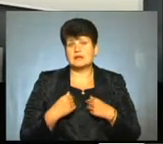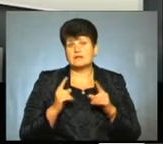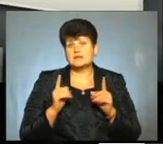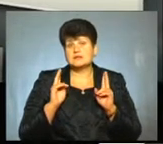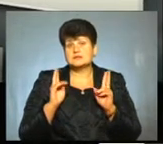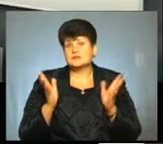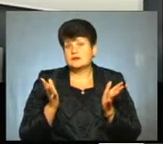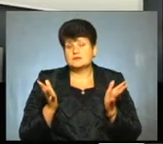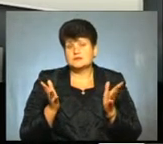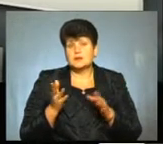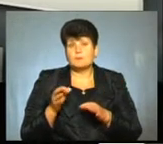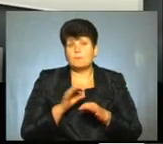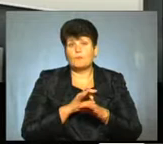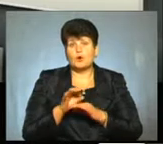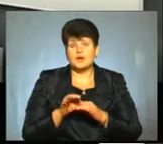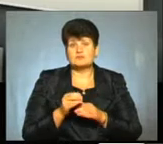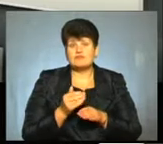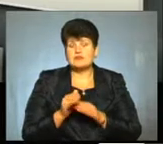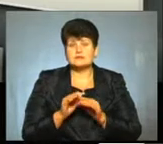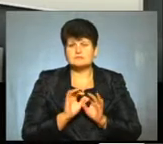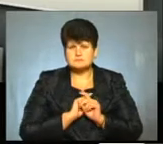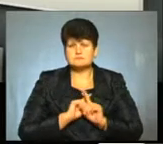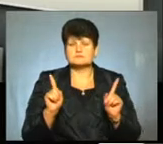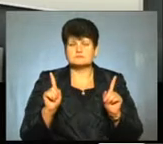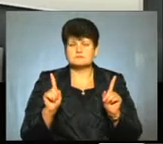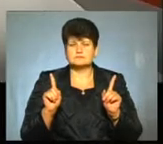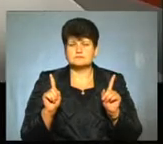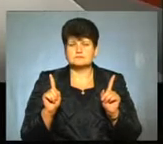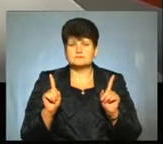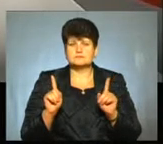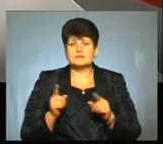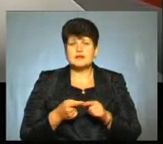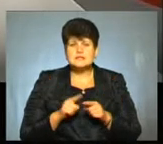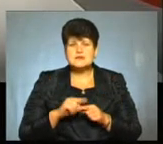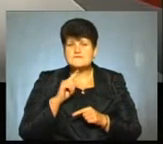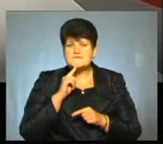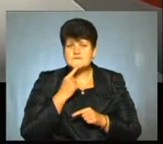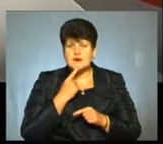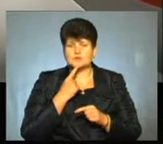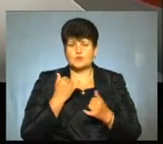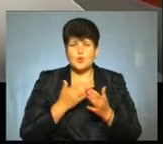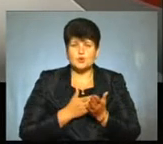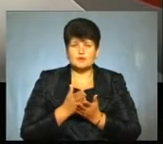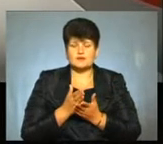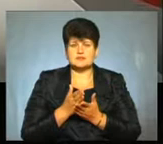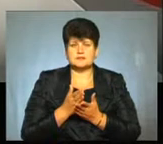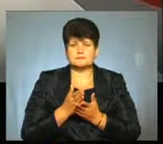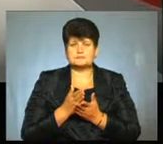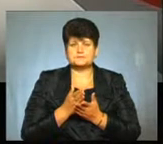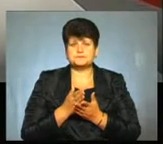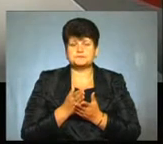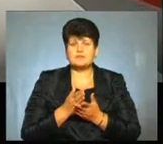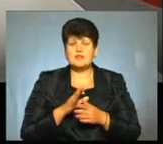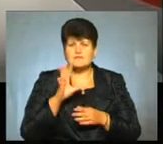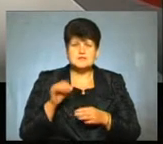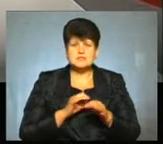мабуть, я навіть не знаю, такі проєкти виділити доволі яскравий. А то взагалі, ну, це важко якось орієнтуватися на такі суб'єктивні